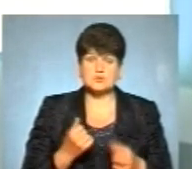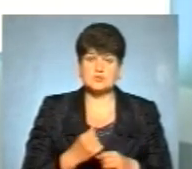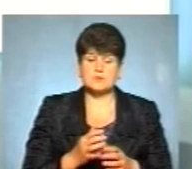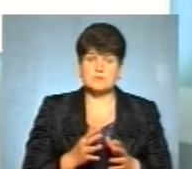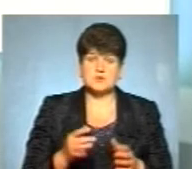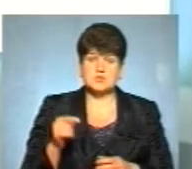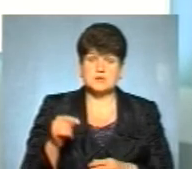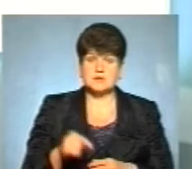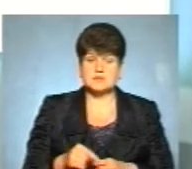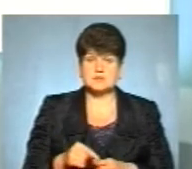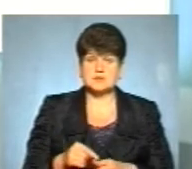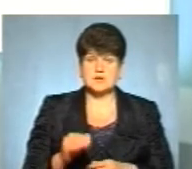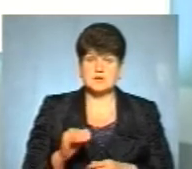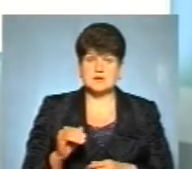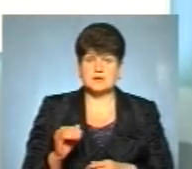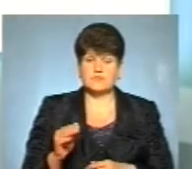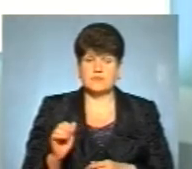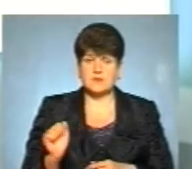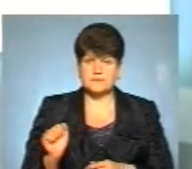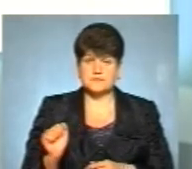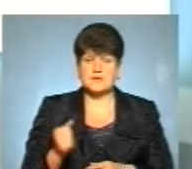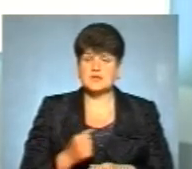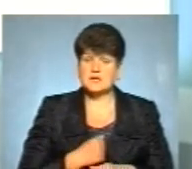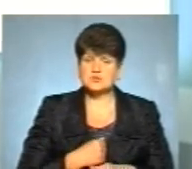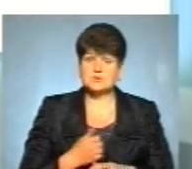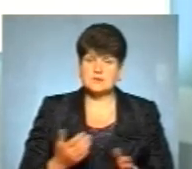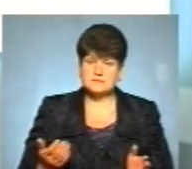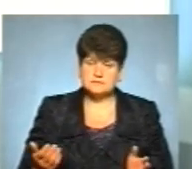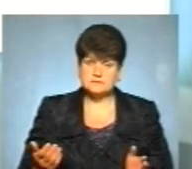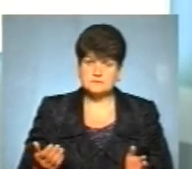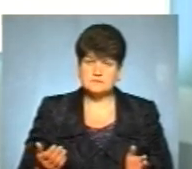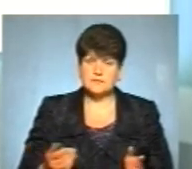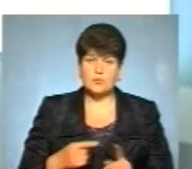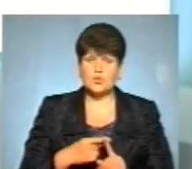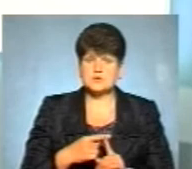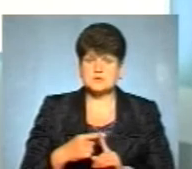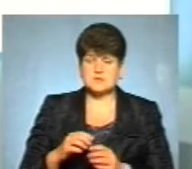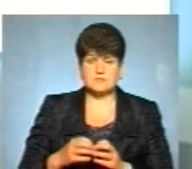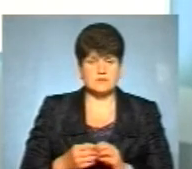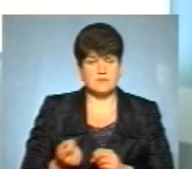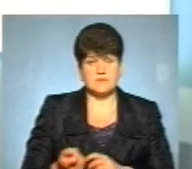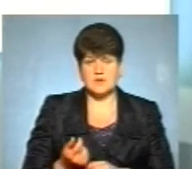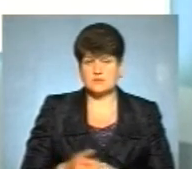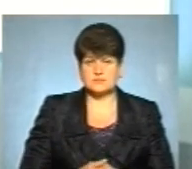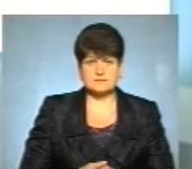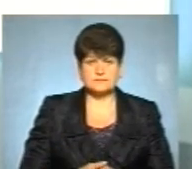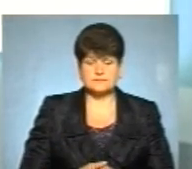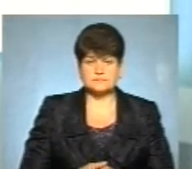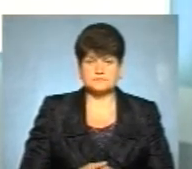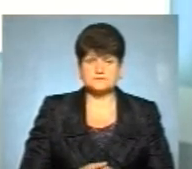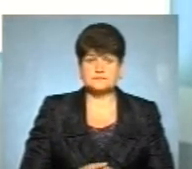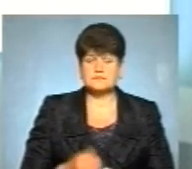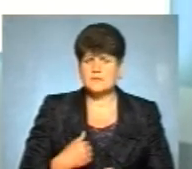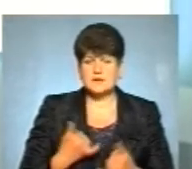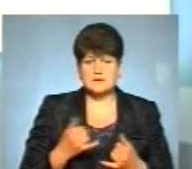більше тисячі ІФА-тестувань, і, на жаль, позитивних результатів досить таки мало. Ось, я зараз